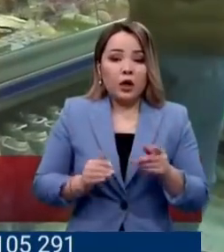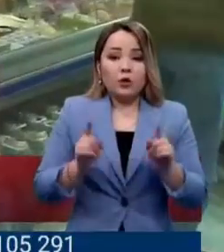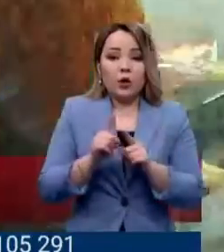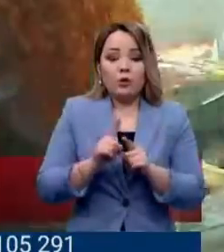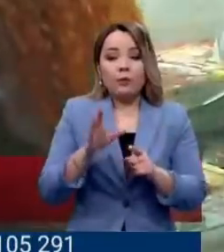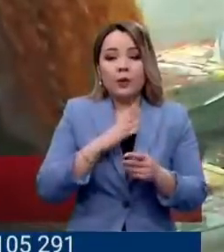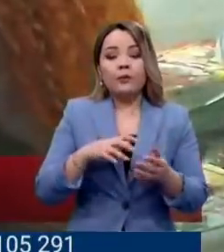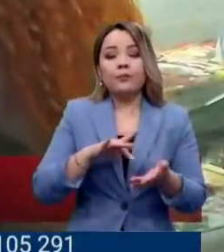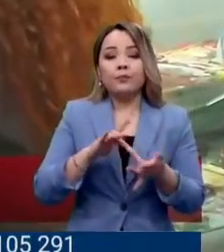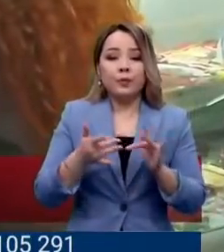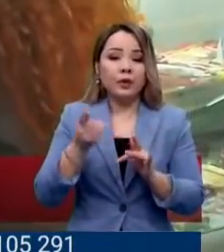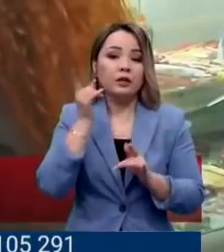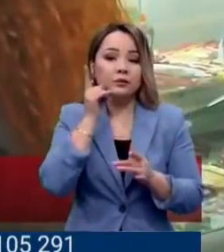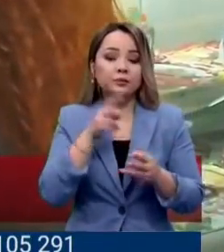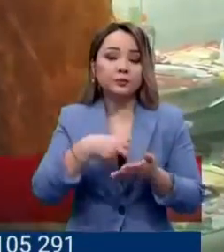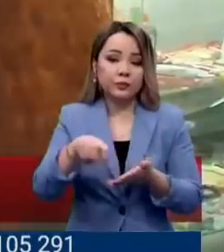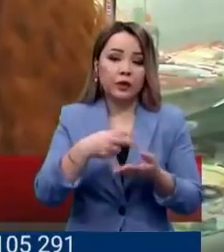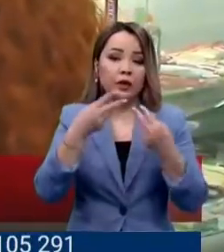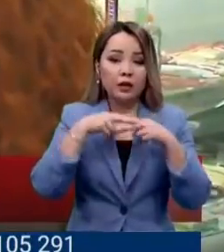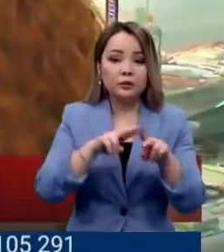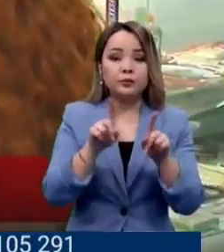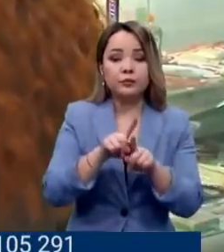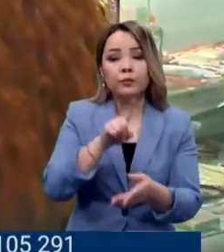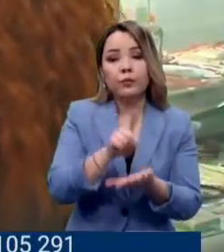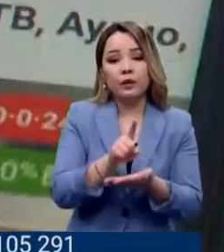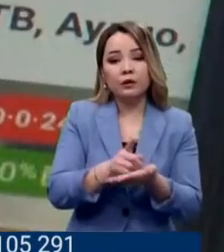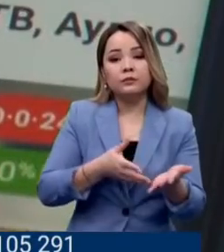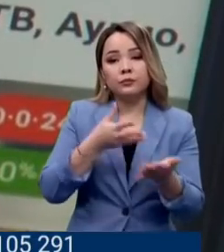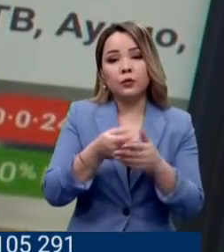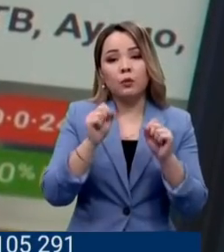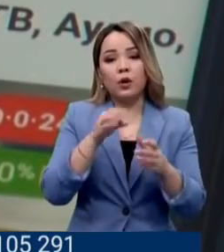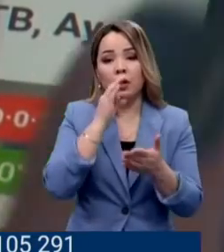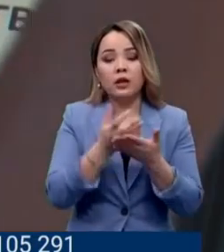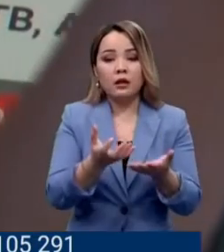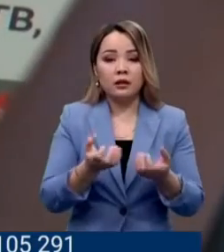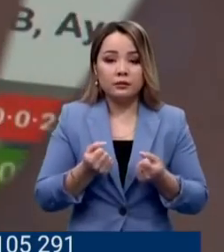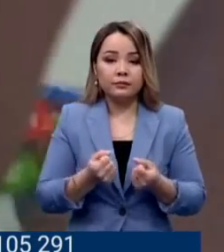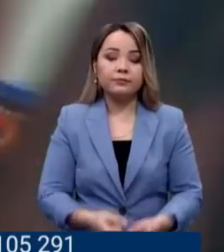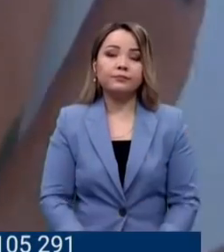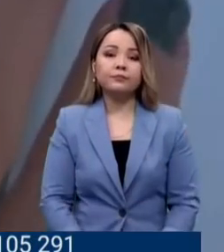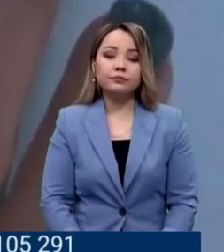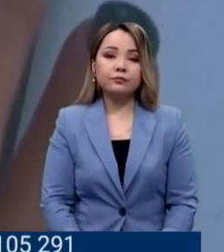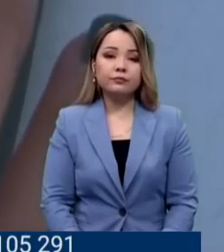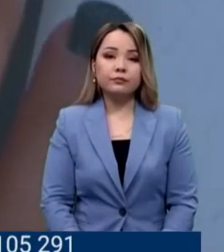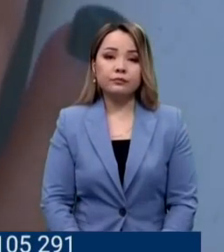мобильді аударымдарының есебін банк салық мекемесіне жіберуге мүмкіндік алады.